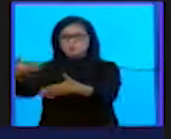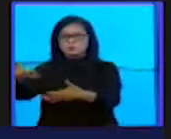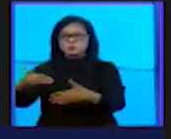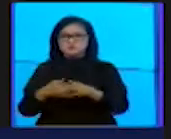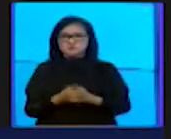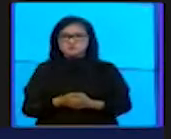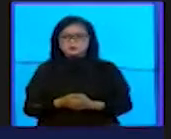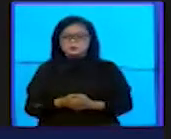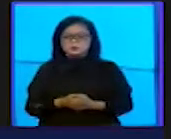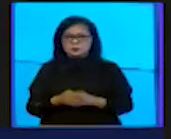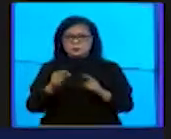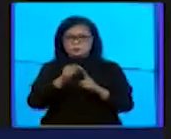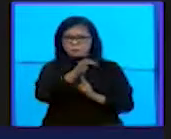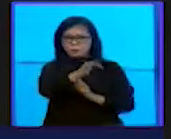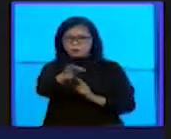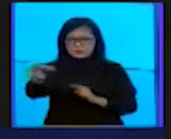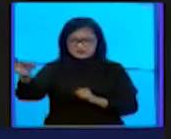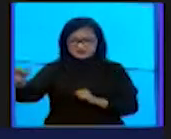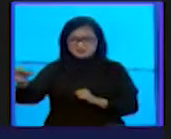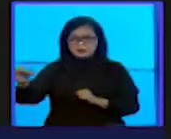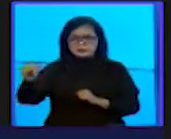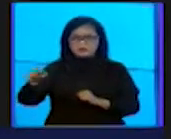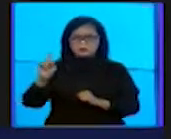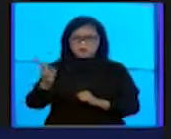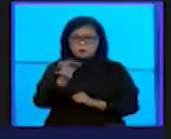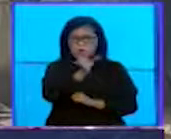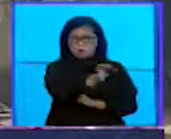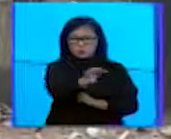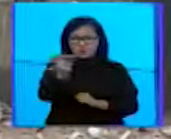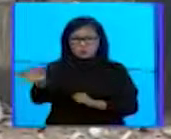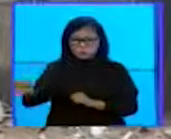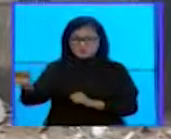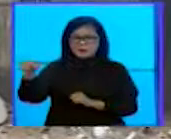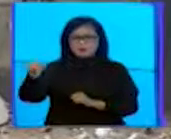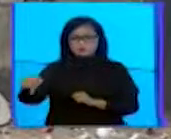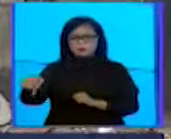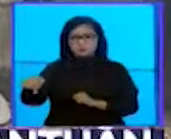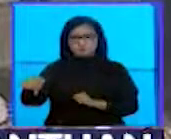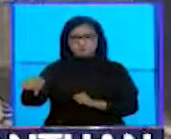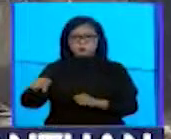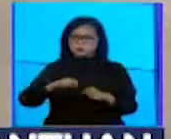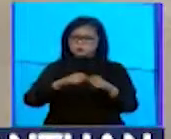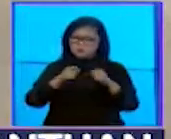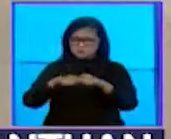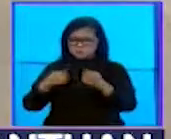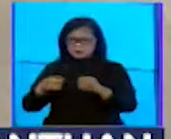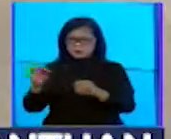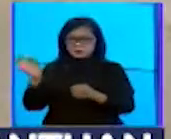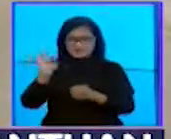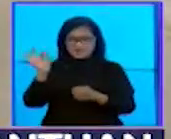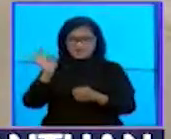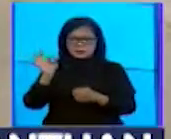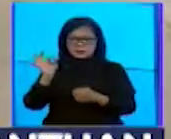kabupaten kota yang lumpuh. Artinya kegiatan pemerintahan masih berjalan. Meski demikian, Doni Monardo menjamin pemerintah pusat